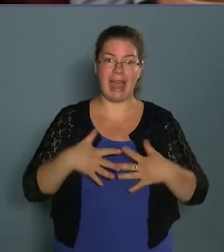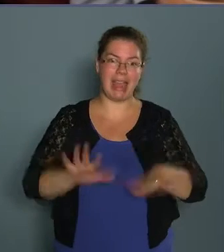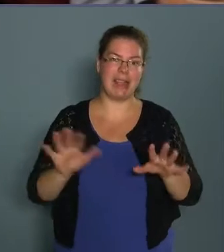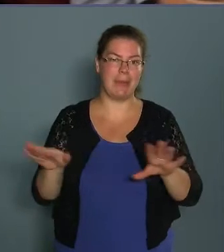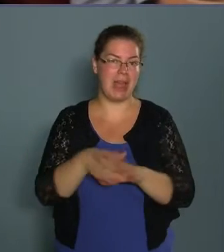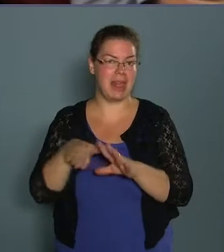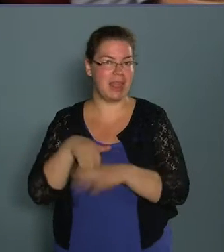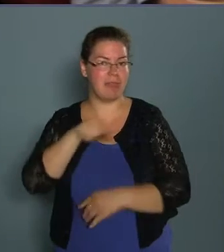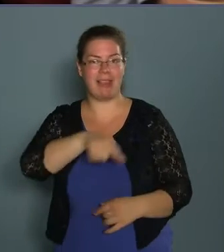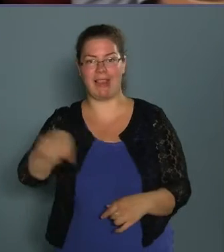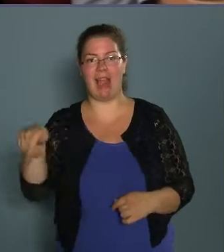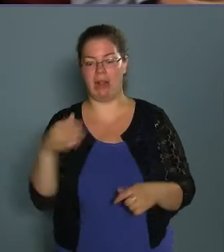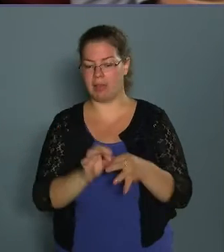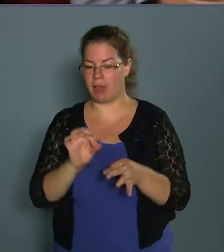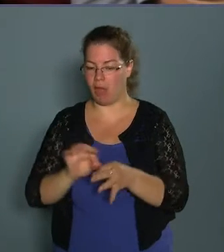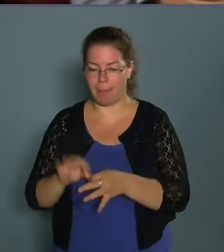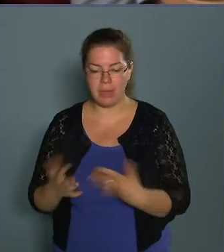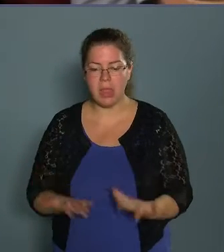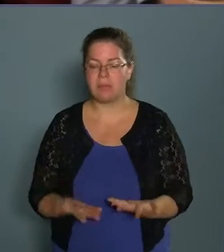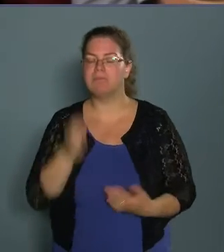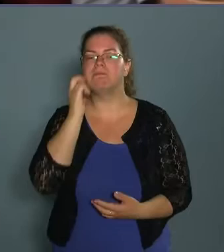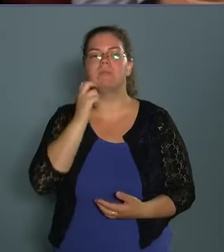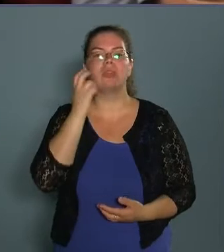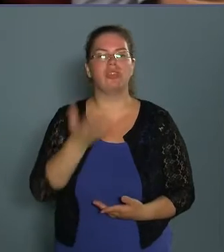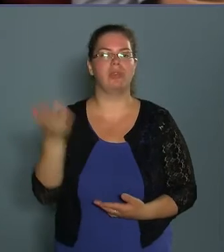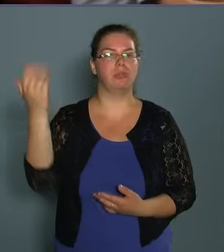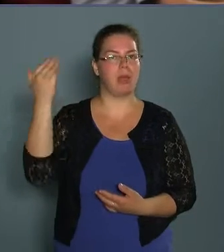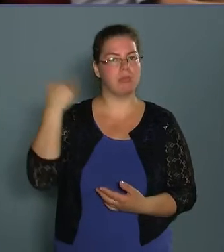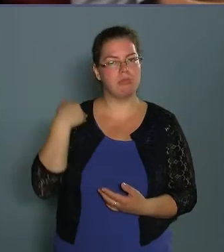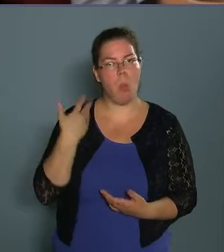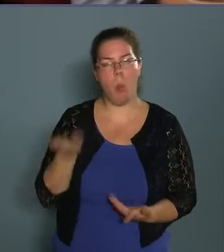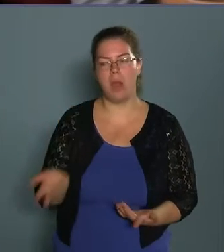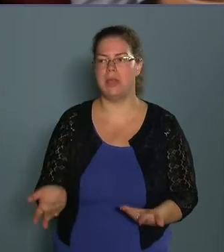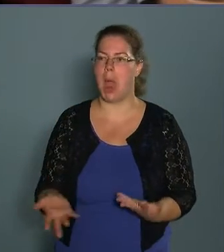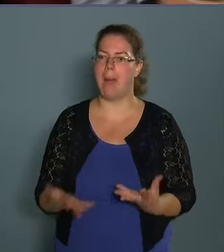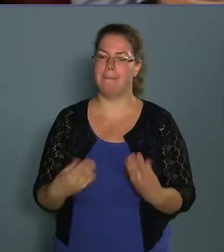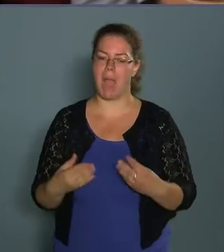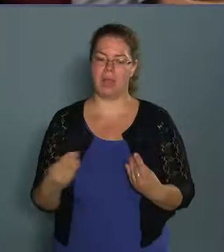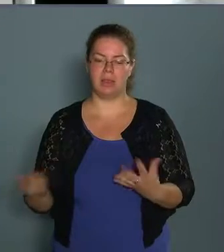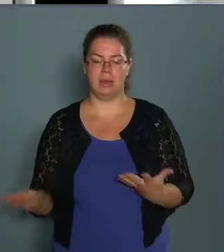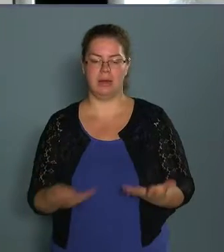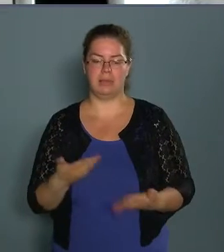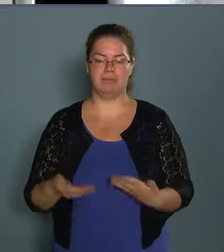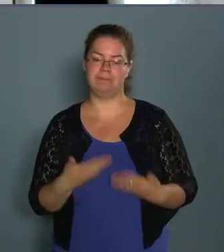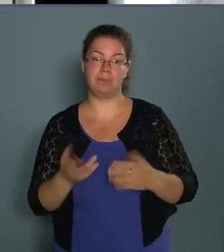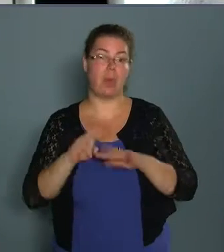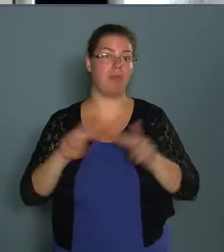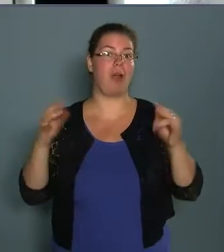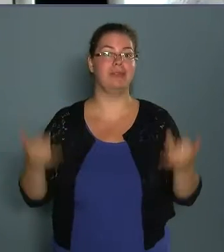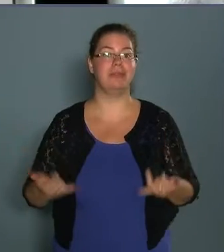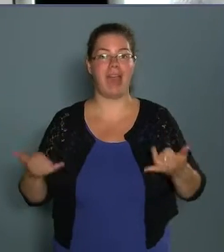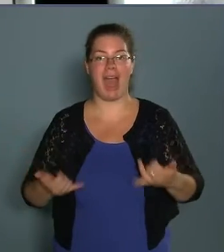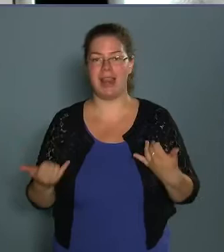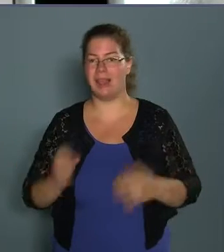általában részt vesz ezeken az eseményeken. Pest Erzsébet múltja mennyire van